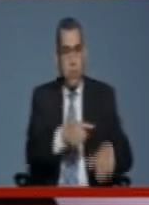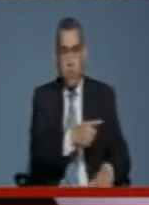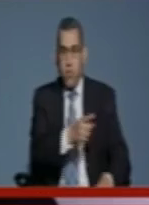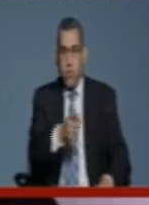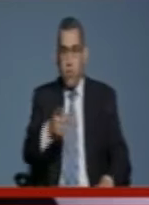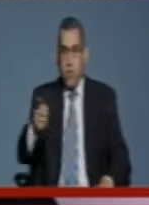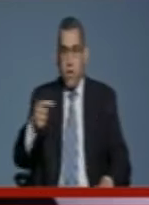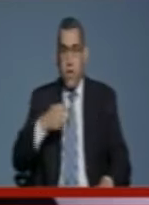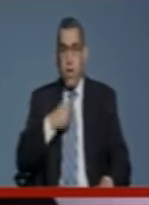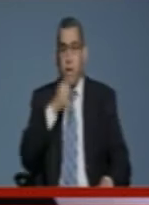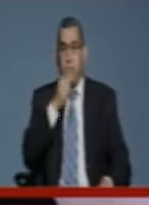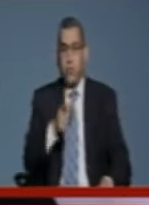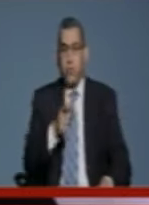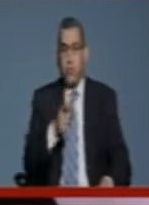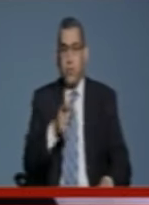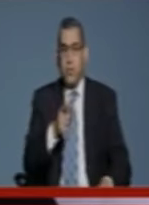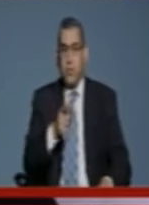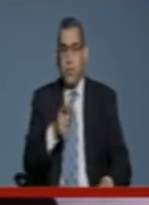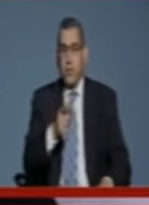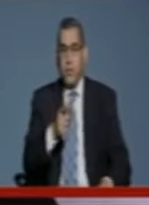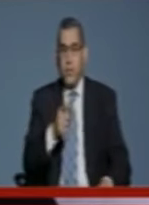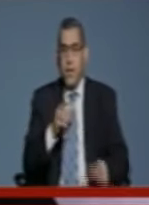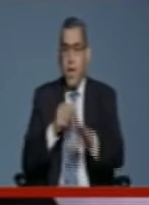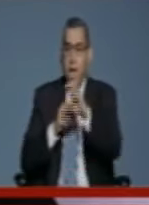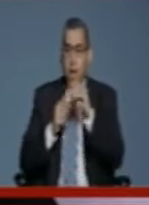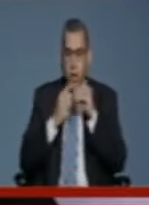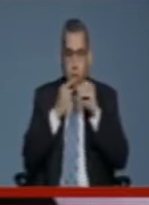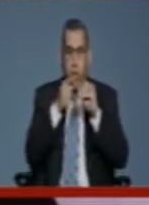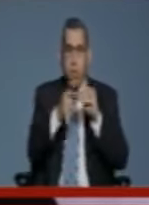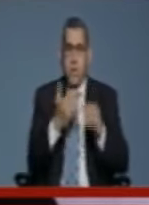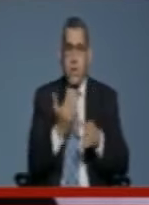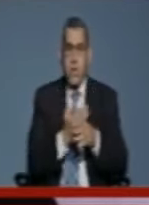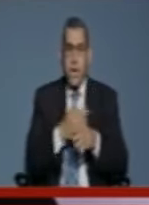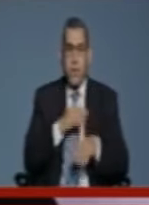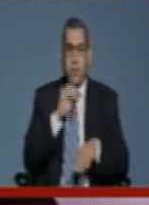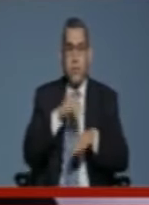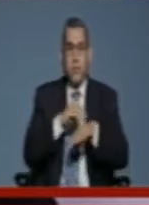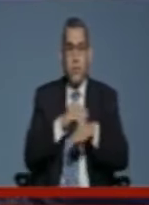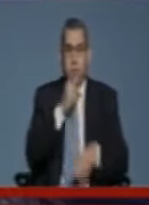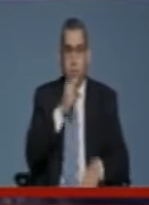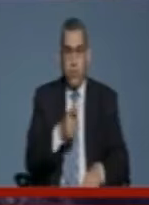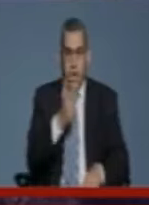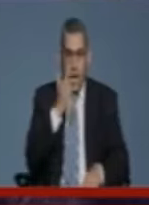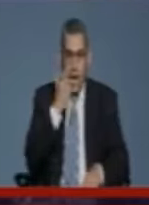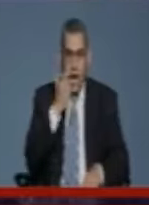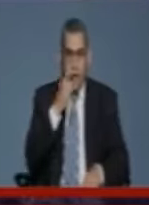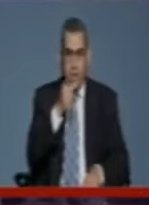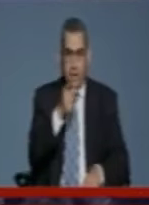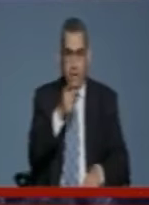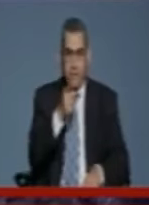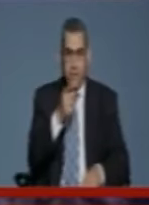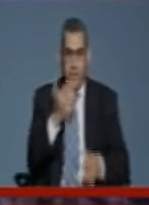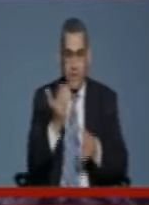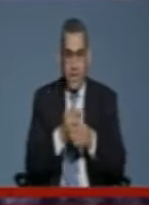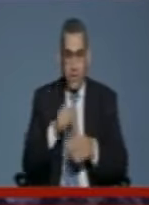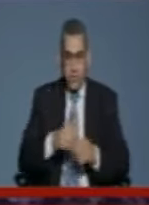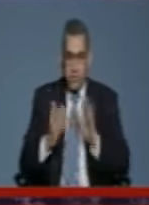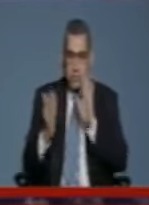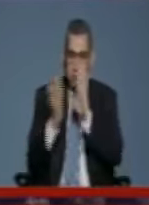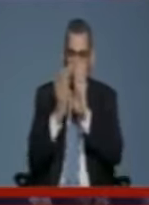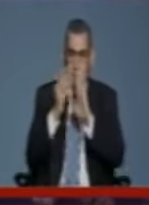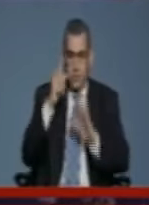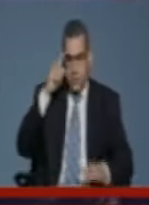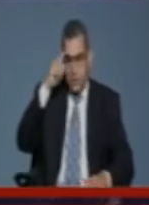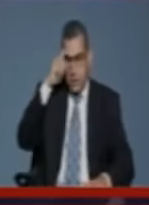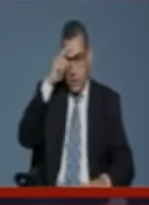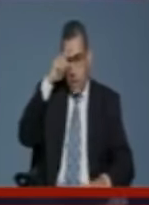ده يعني بستدعي بيه ايه؟ بستدعي بيه قد ايه احنا بنواجه ظروف